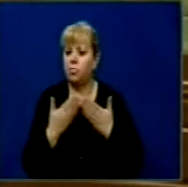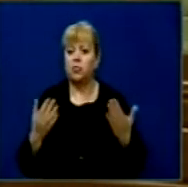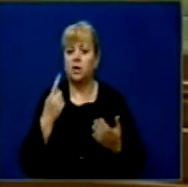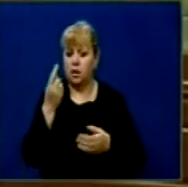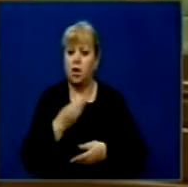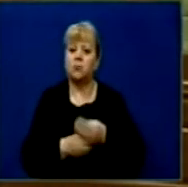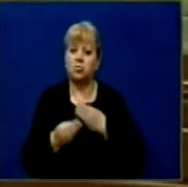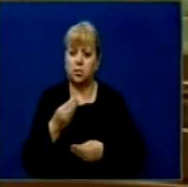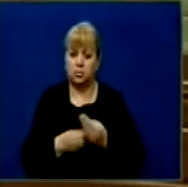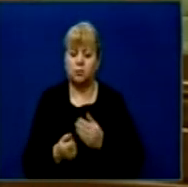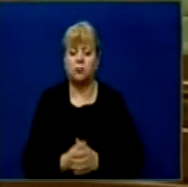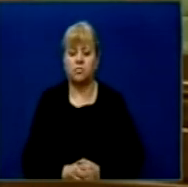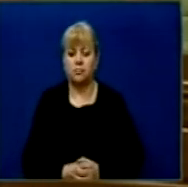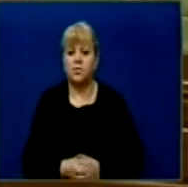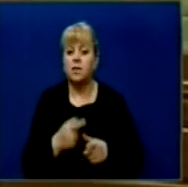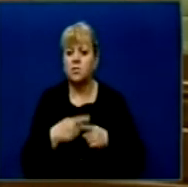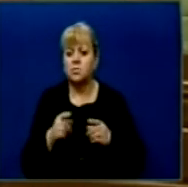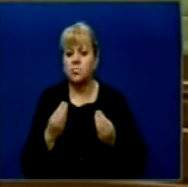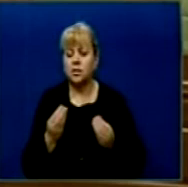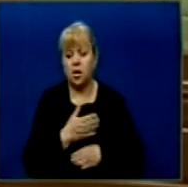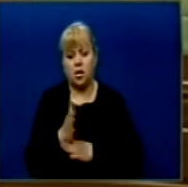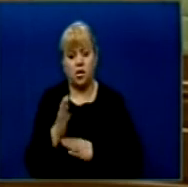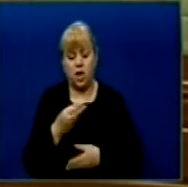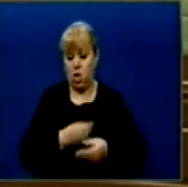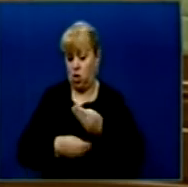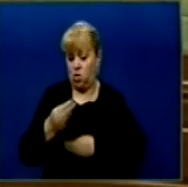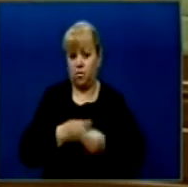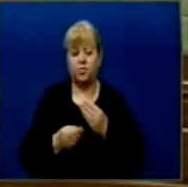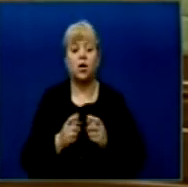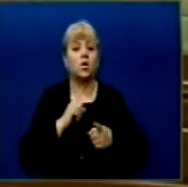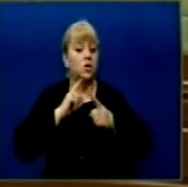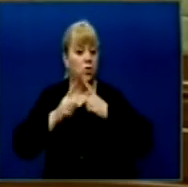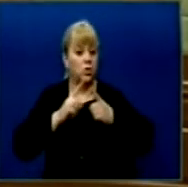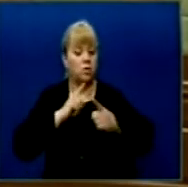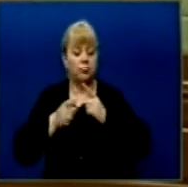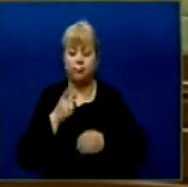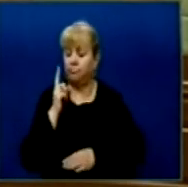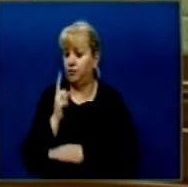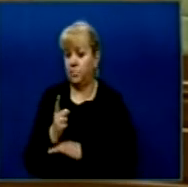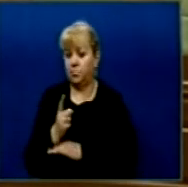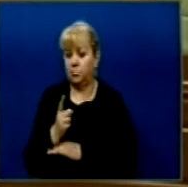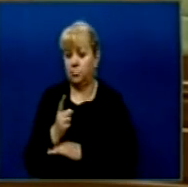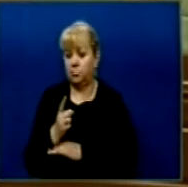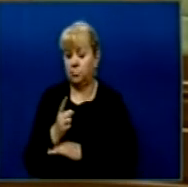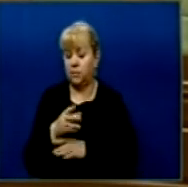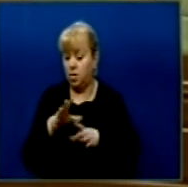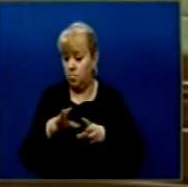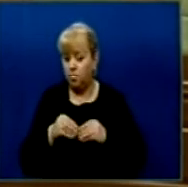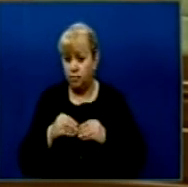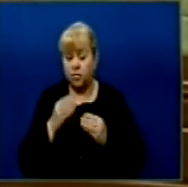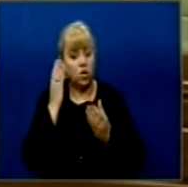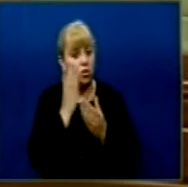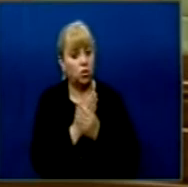ekonomie. Sepse pastaj në këtë model ekonomie diskutimi domosdoshmërisht, po që se pranohen kornizat e